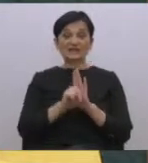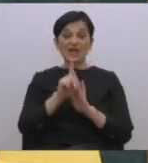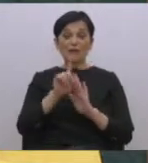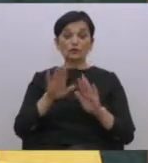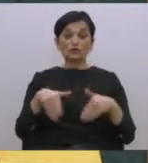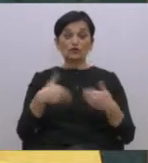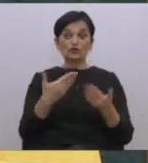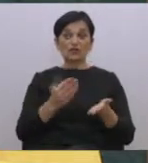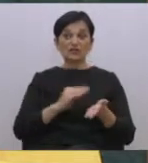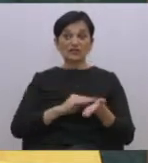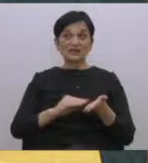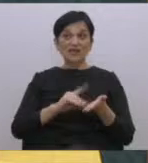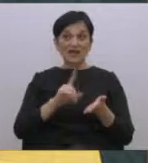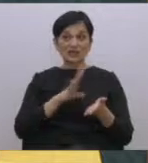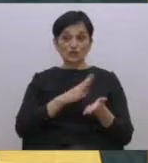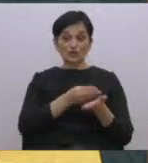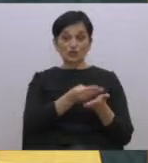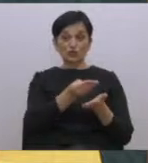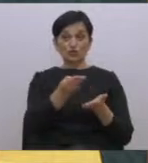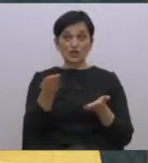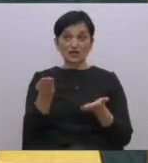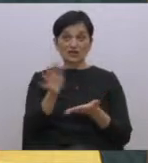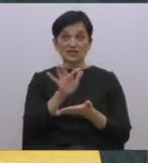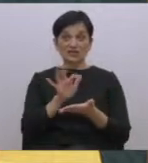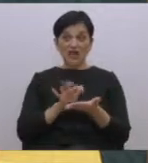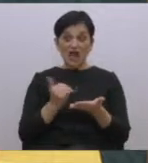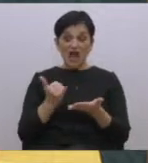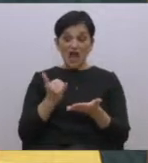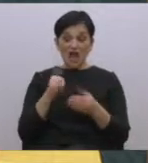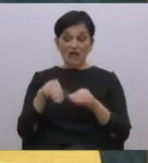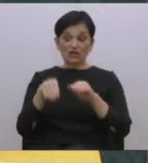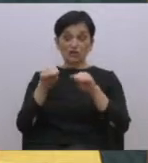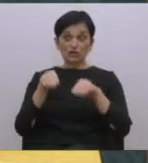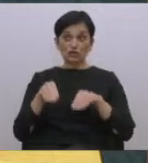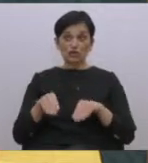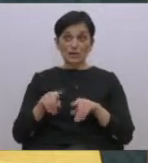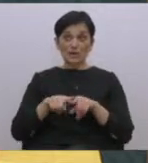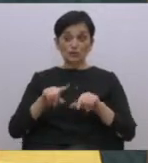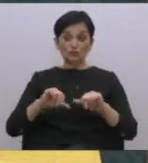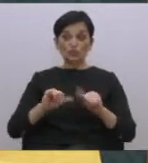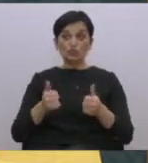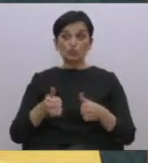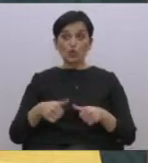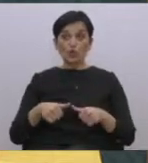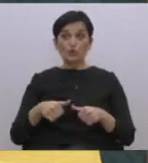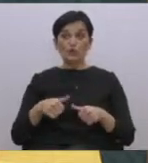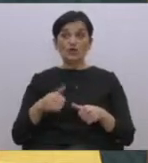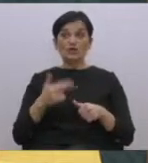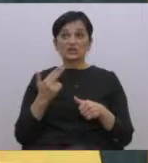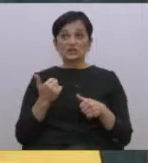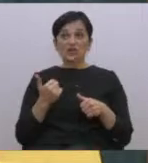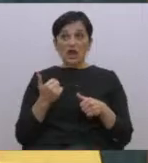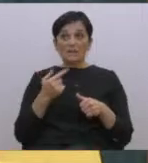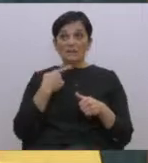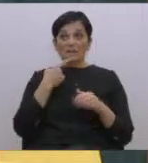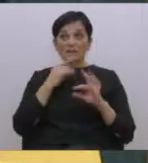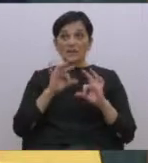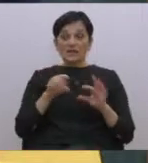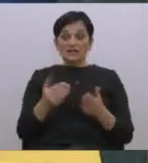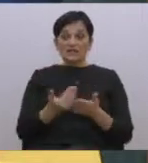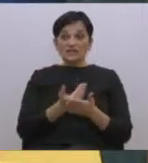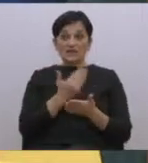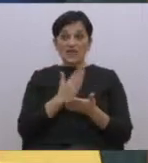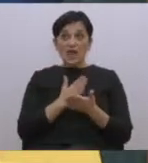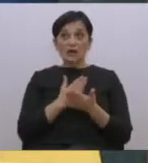buli redacții sa rați hotarige bu tekstii, ahla ce am ocalib deba, am guare formulire vita, ne bam învățet gamova cărnura, că si ahlea,